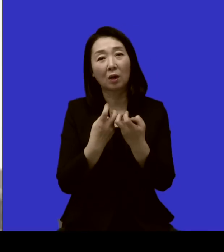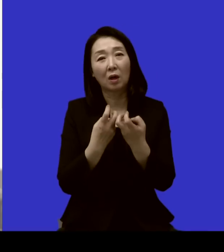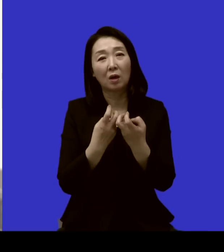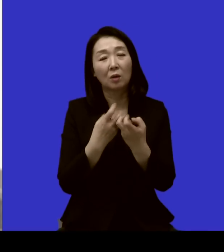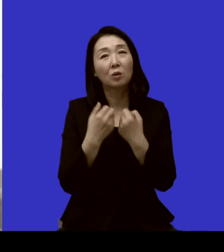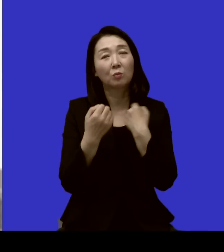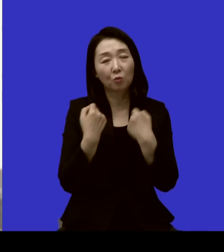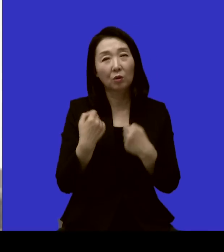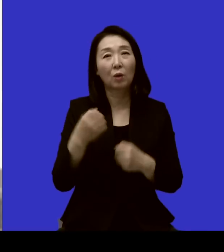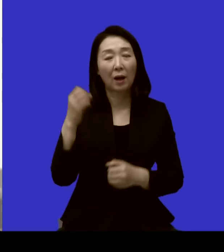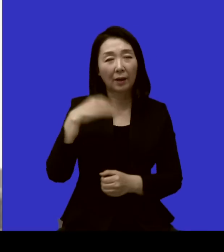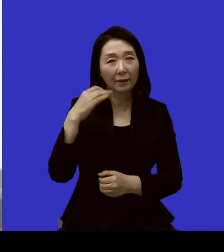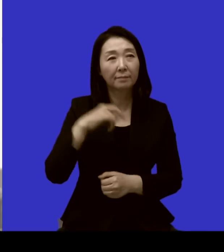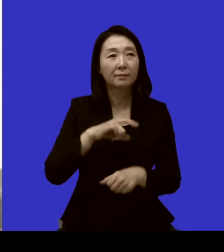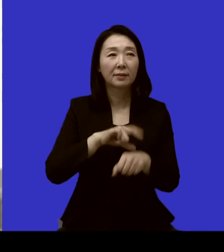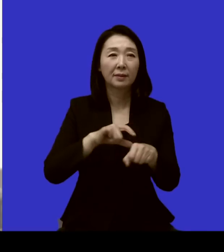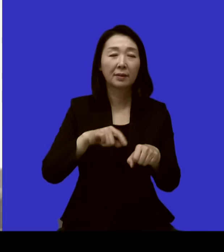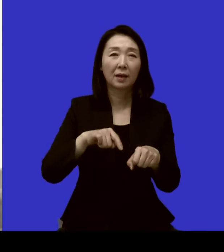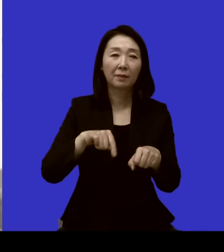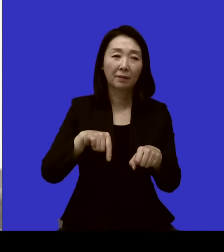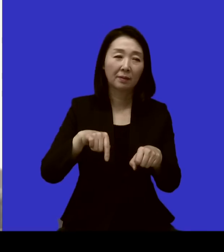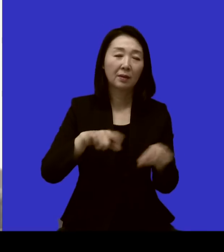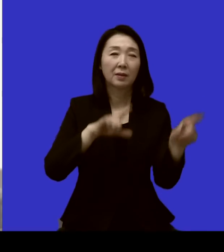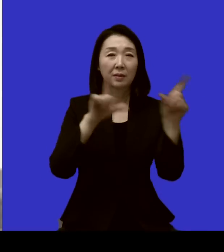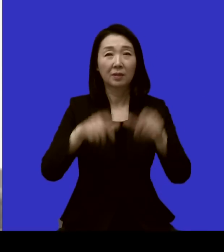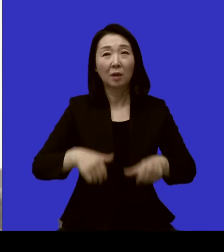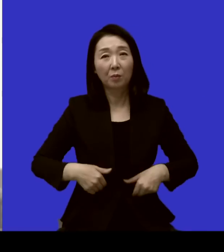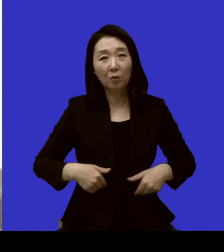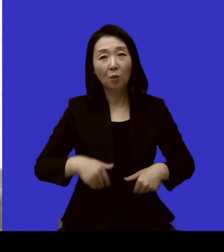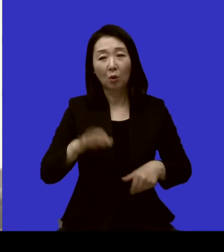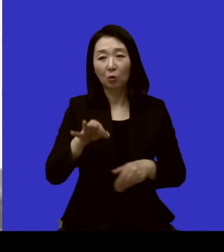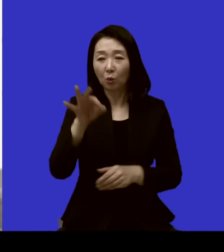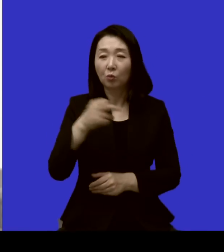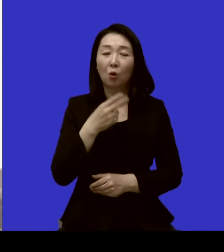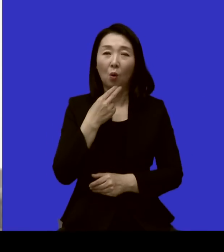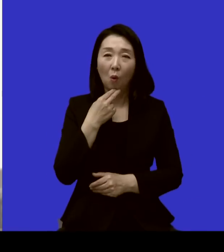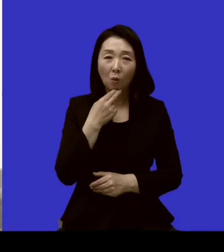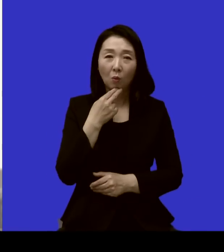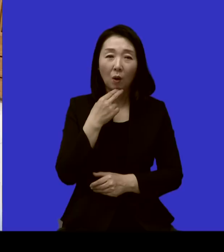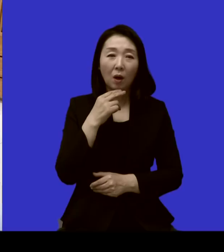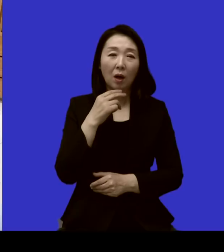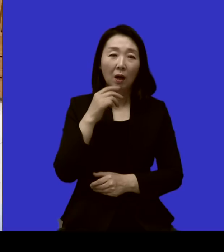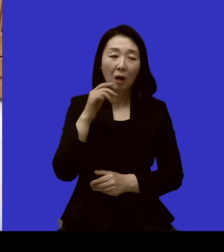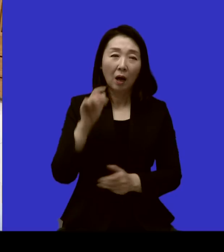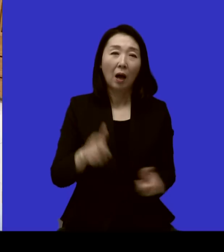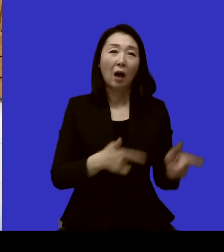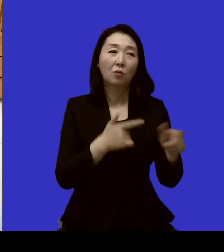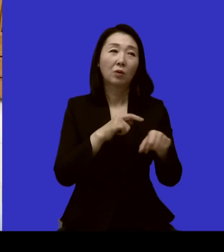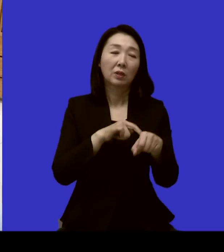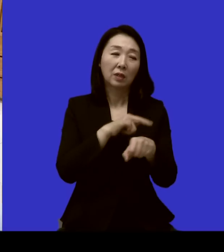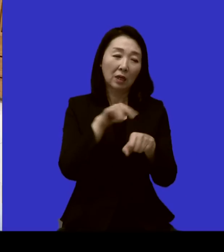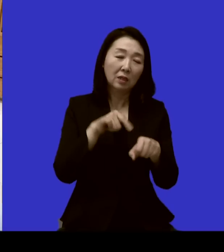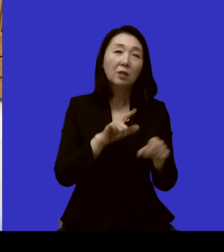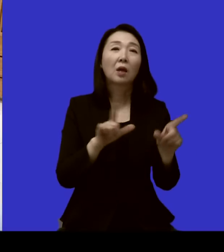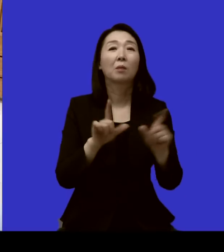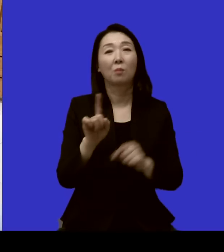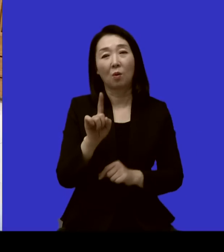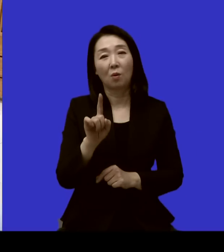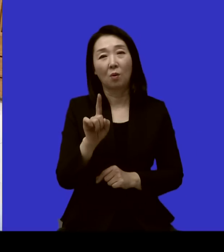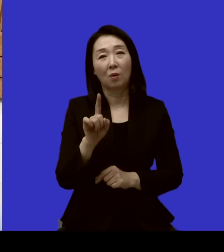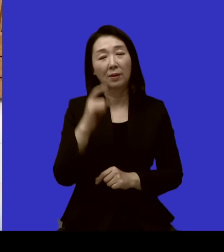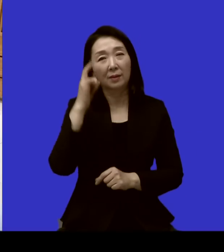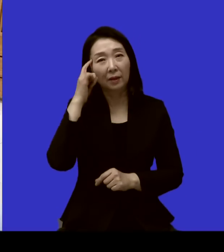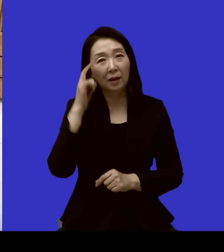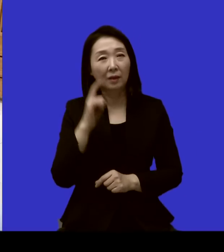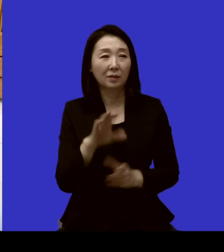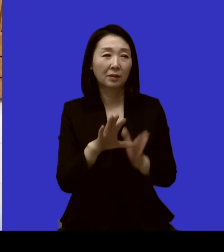들어서 가장 돈이 안 들고 하루 종일 시간을 보낼 수 있는 데가 어딜까라고 네. 생각해 봤더니 그때 지방 소도시에 이제 시립도서관이